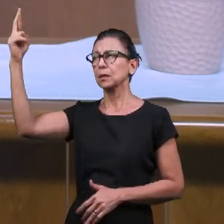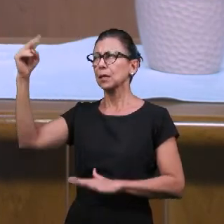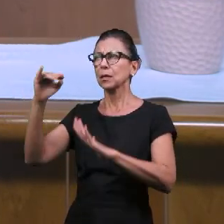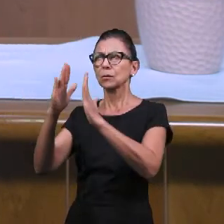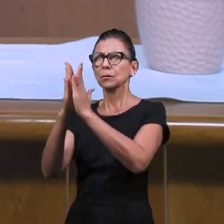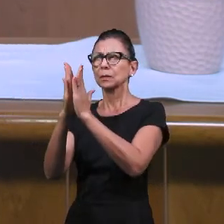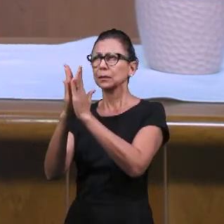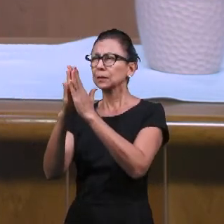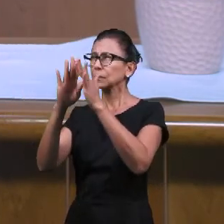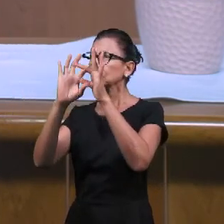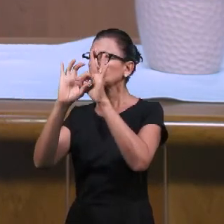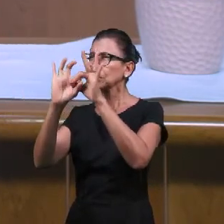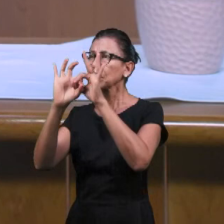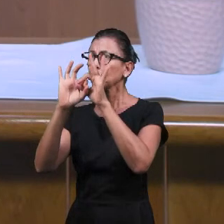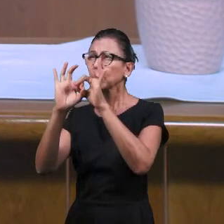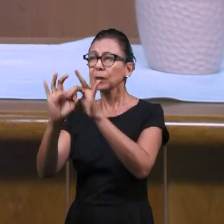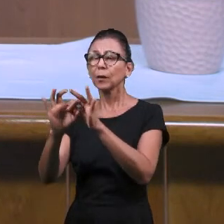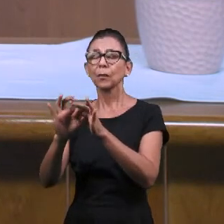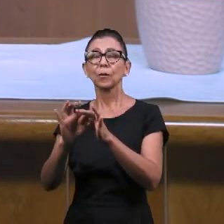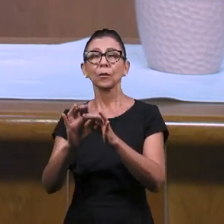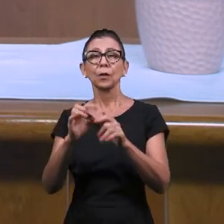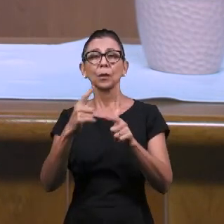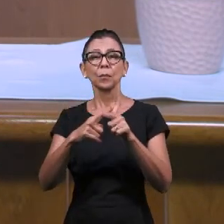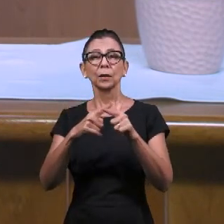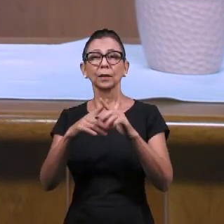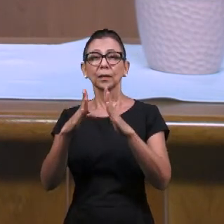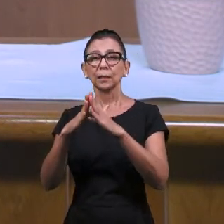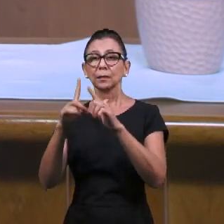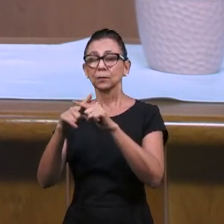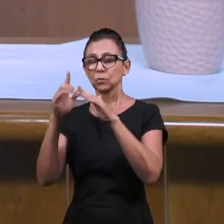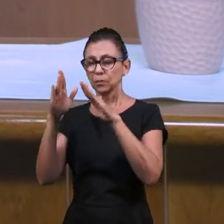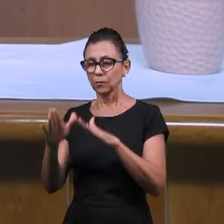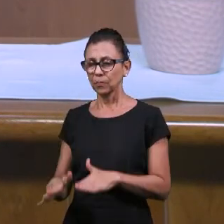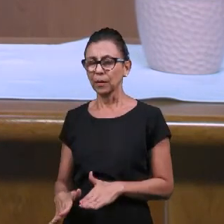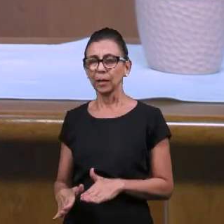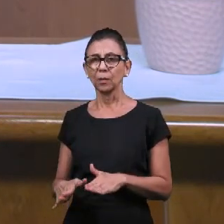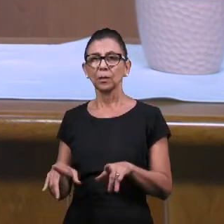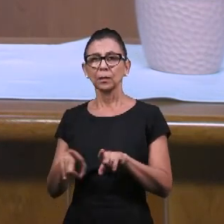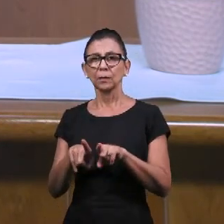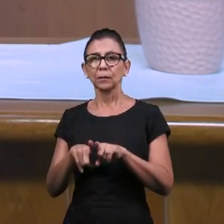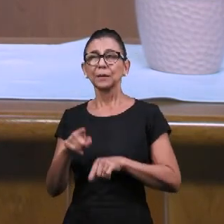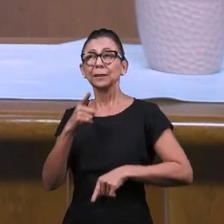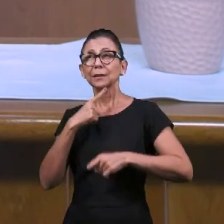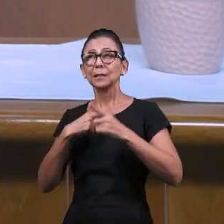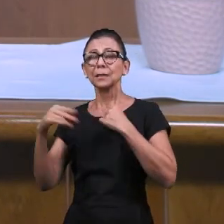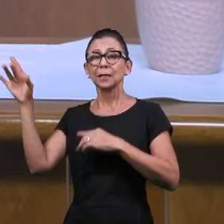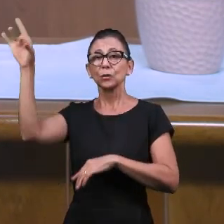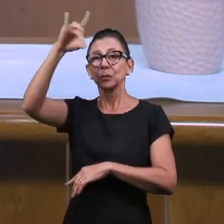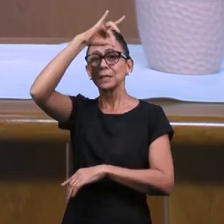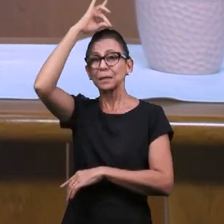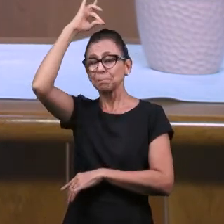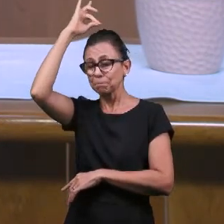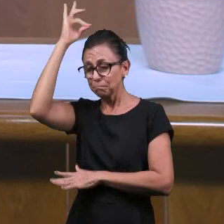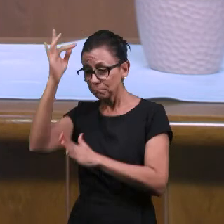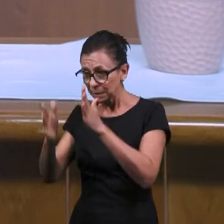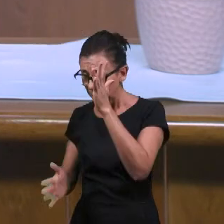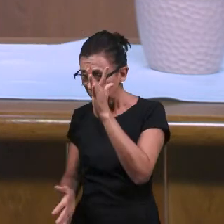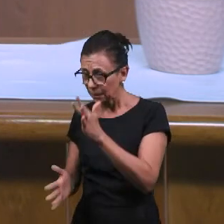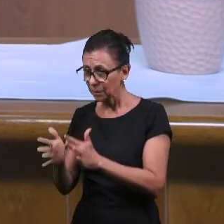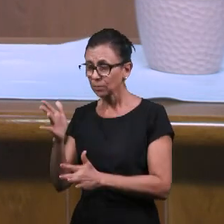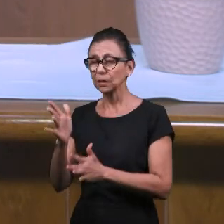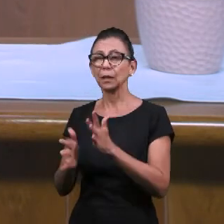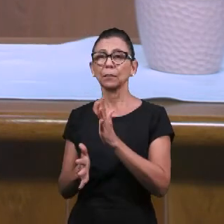груди Господа, слышать биение сердца Господне, чтобы получать от Господа, как